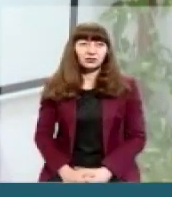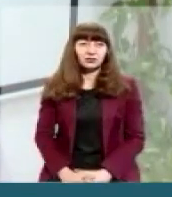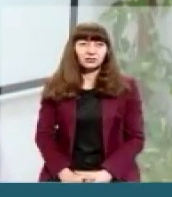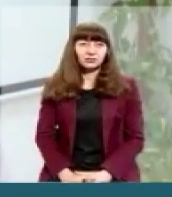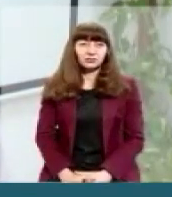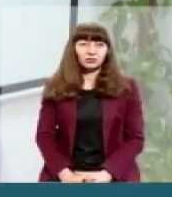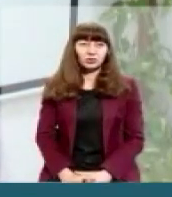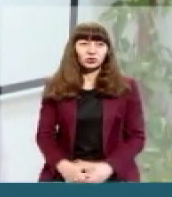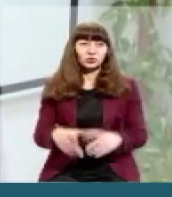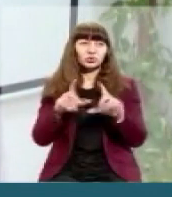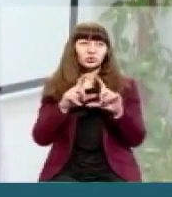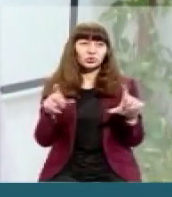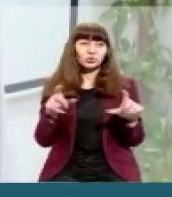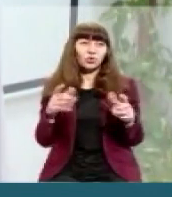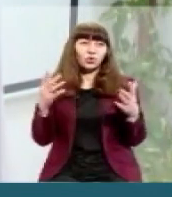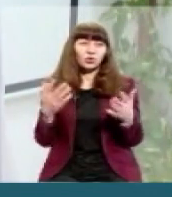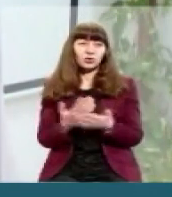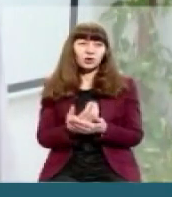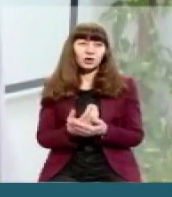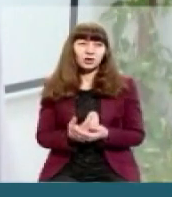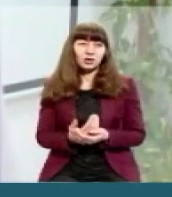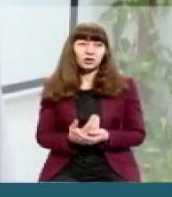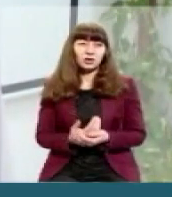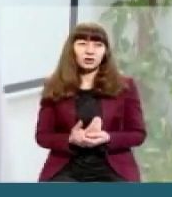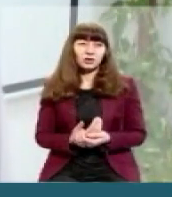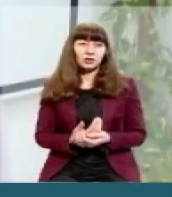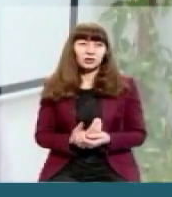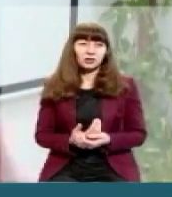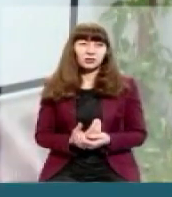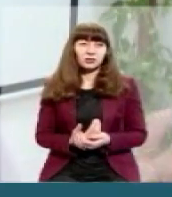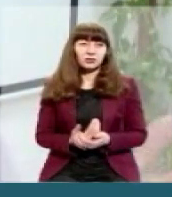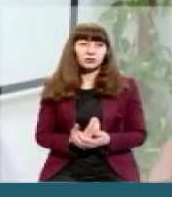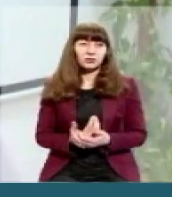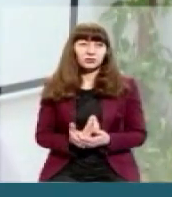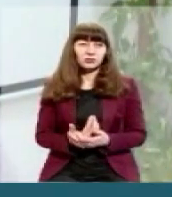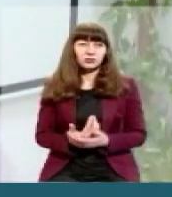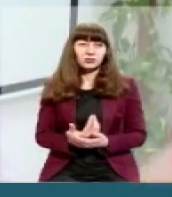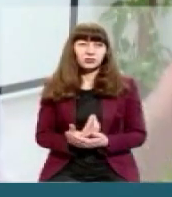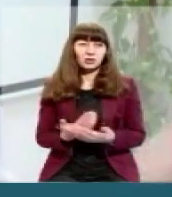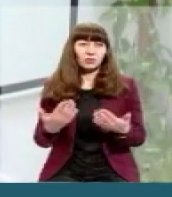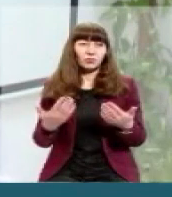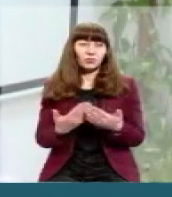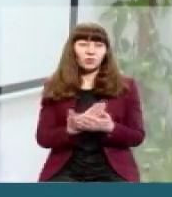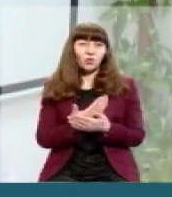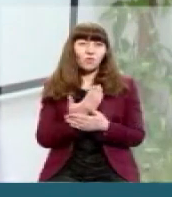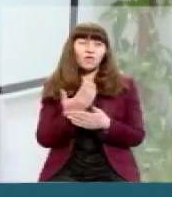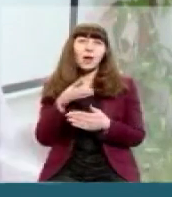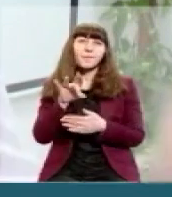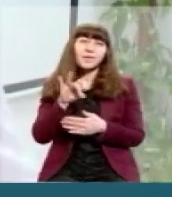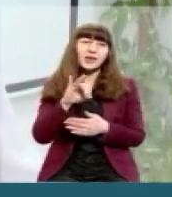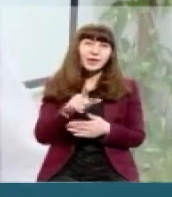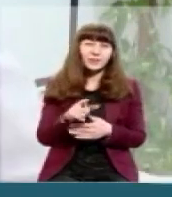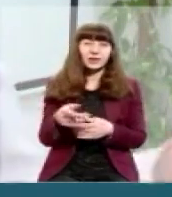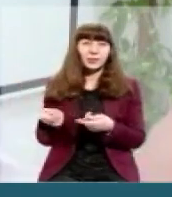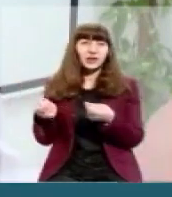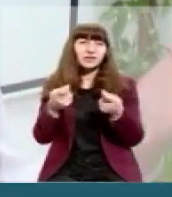школа получилась с фундамента почти новая. В школе у нас обновилась полностью мебель,